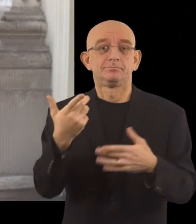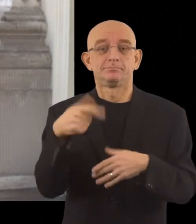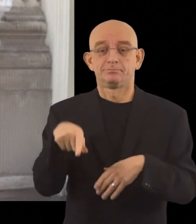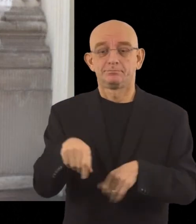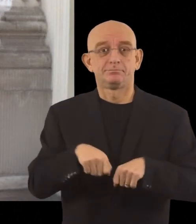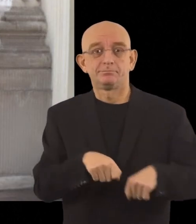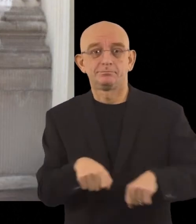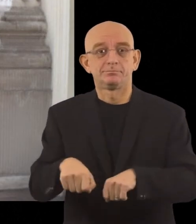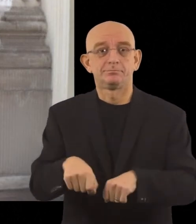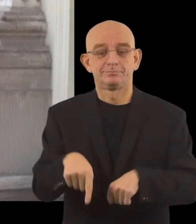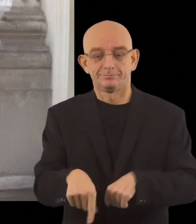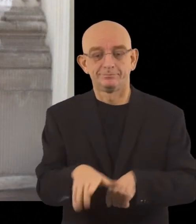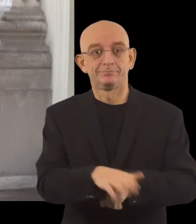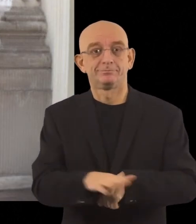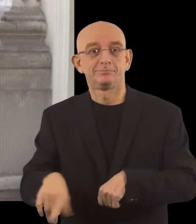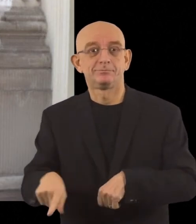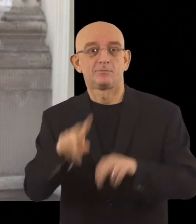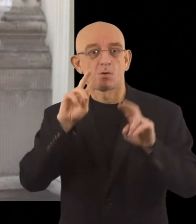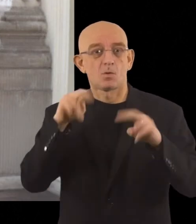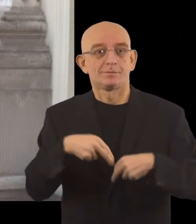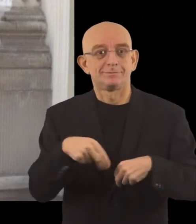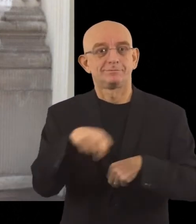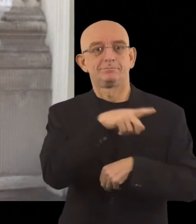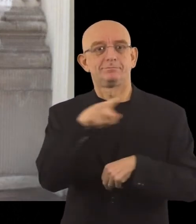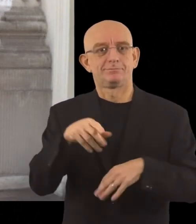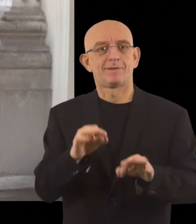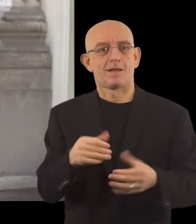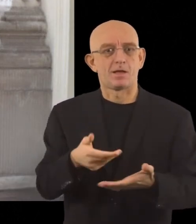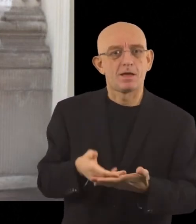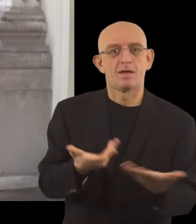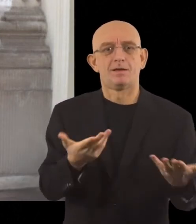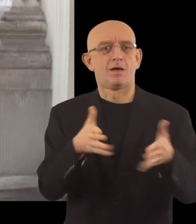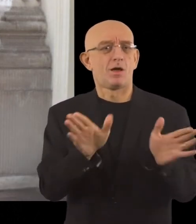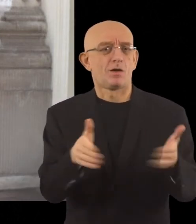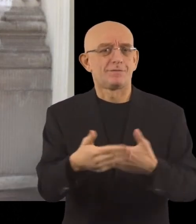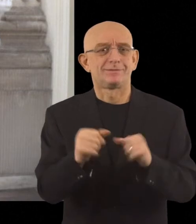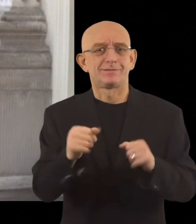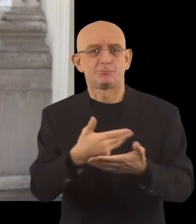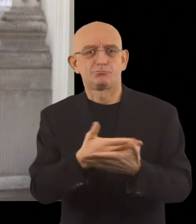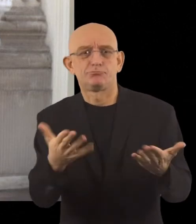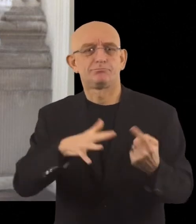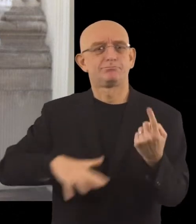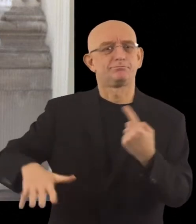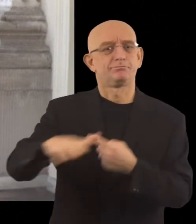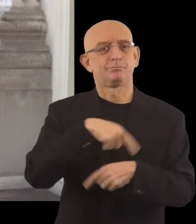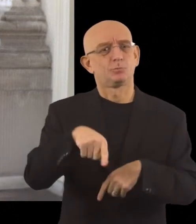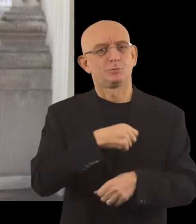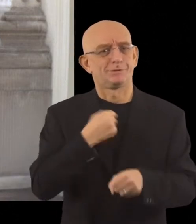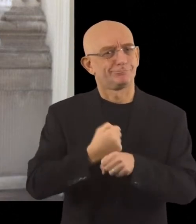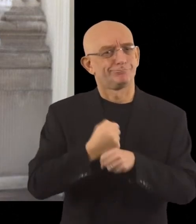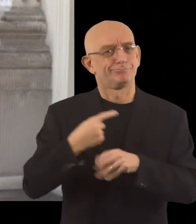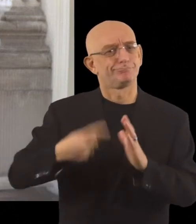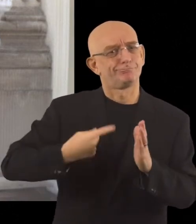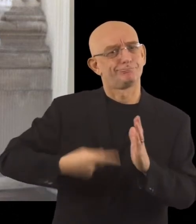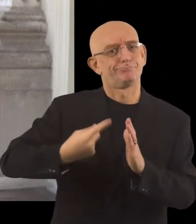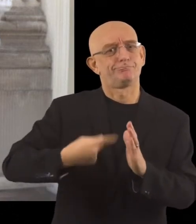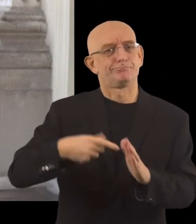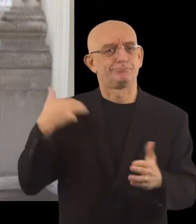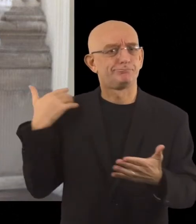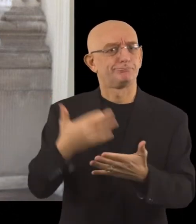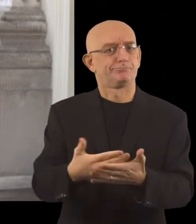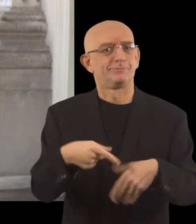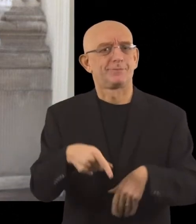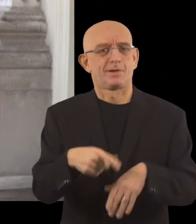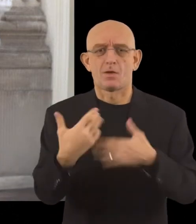ze spektrum autyzmu. Ważna jest również dostępność urzędów i miejskich usług. Intensywnie pracujemy nad tym,